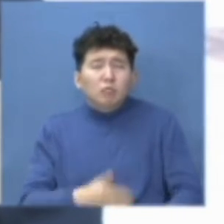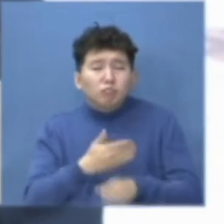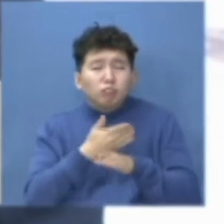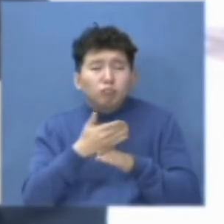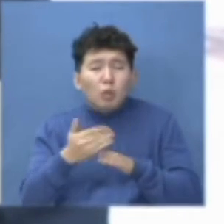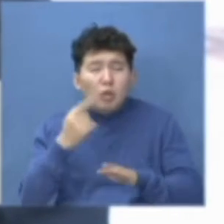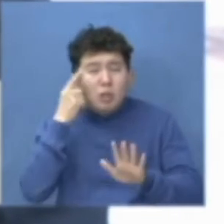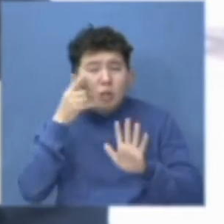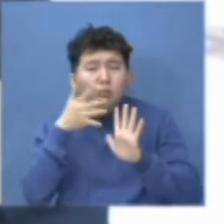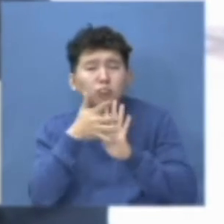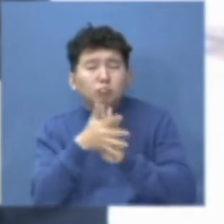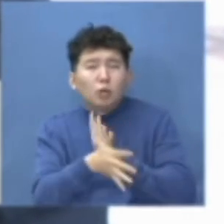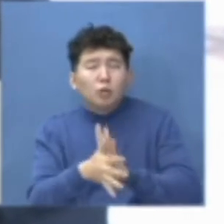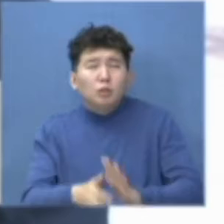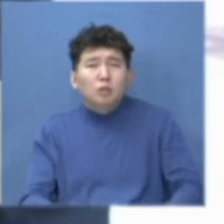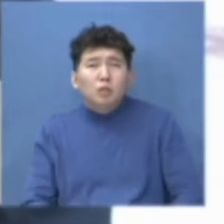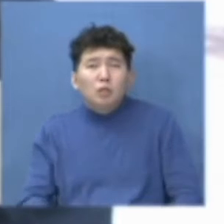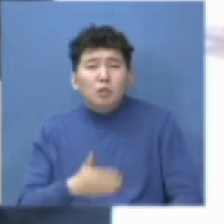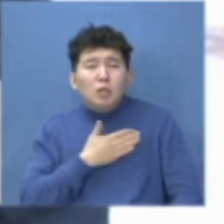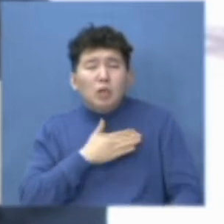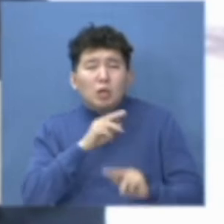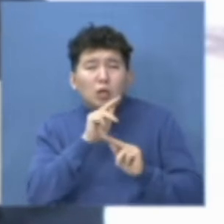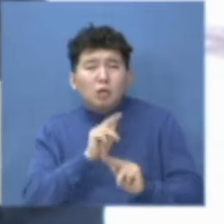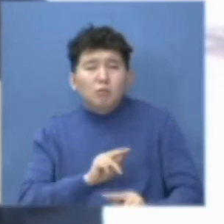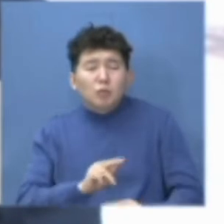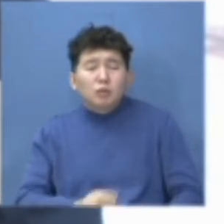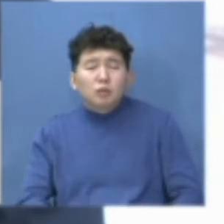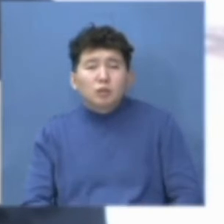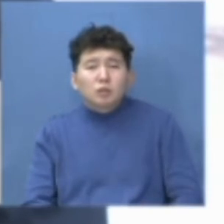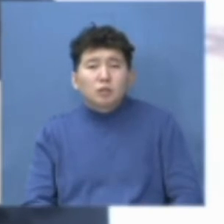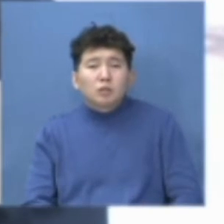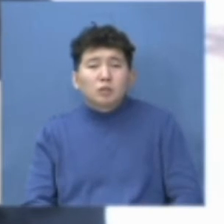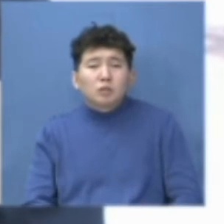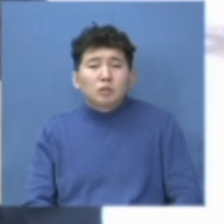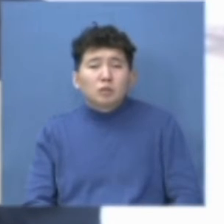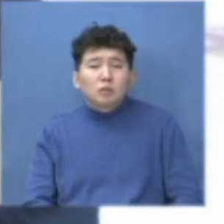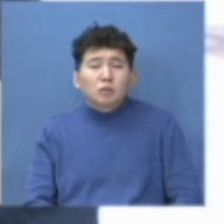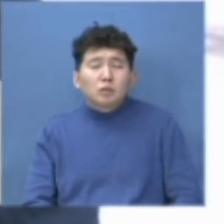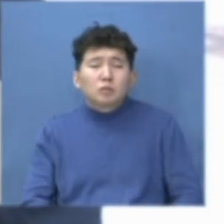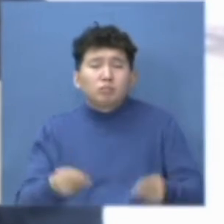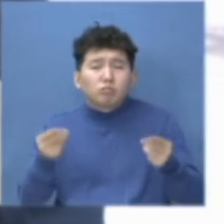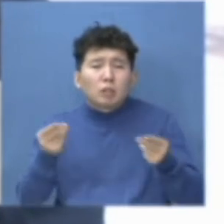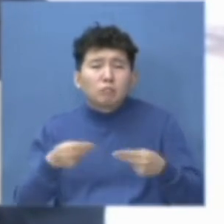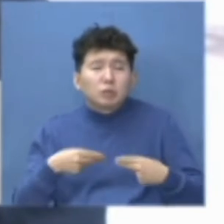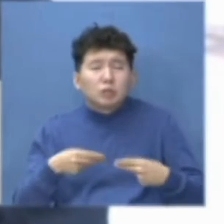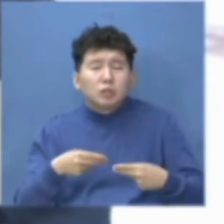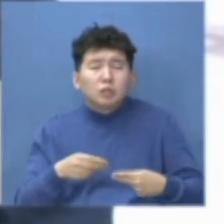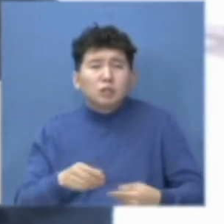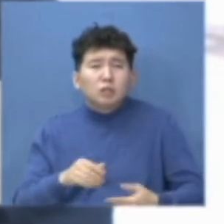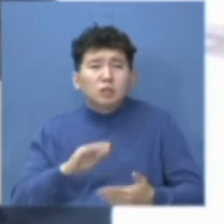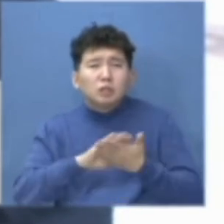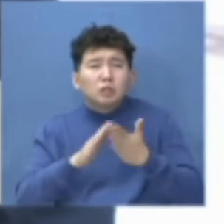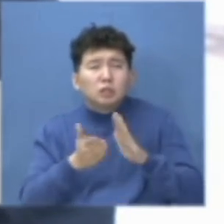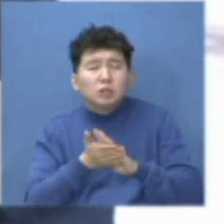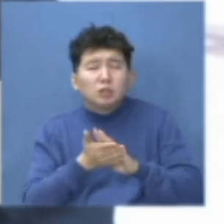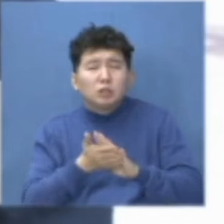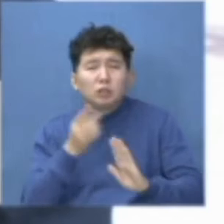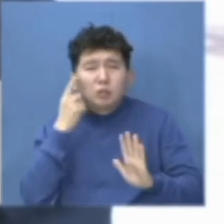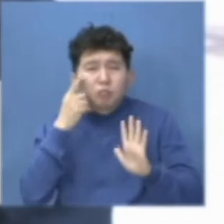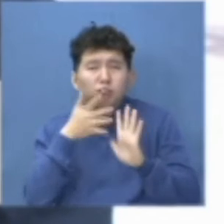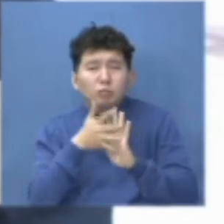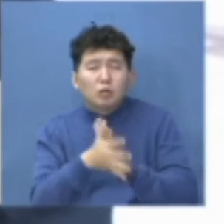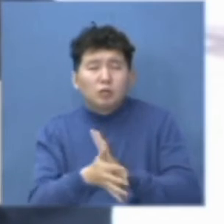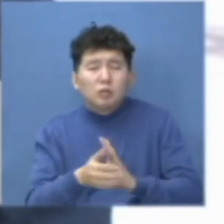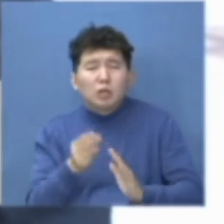что это как бы моя работа. Когда уже подписал контракт первый самый, уже понял, пошли деньги и так